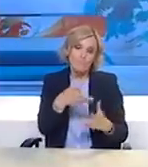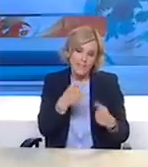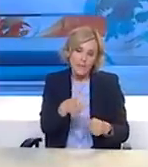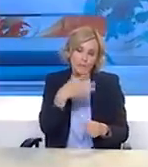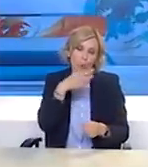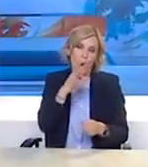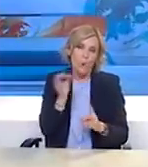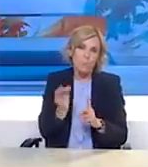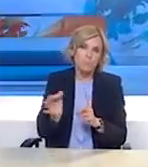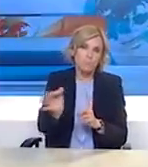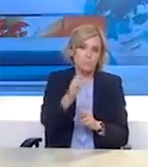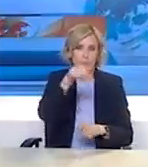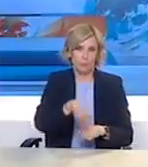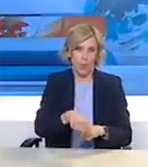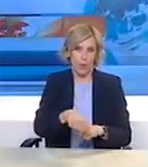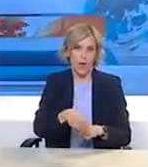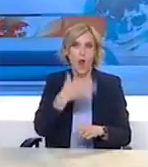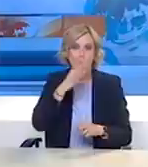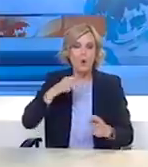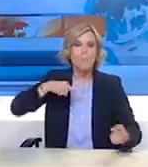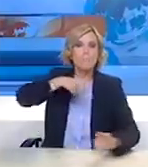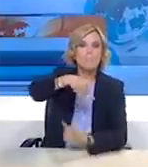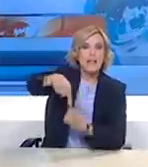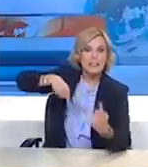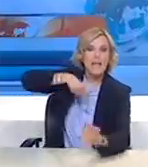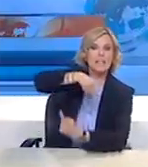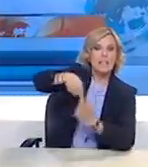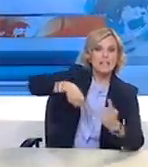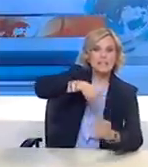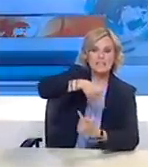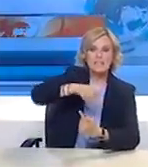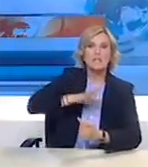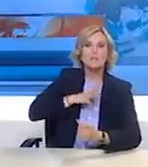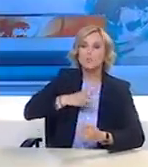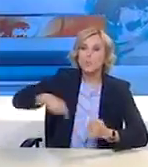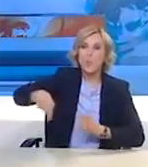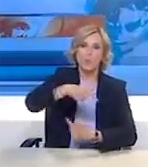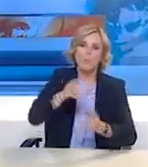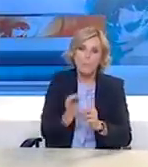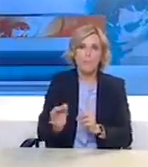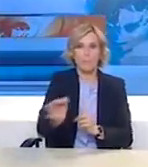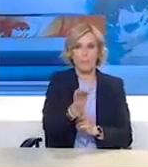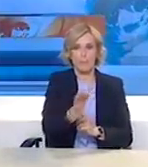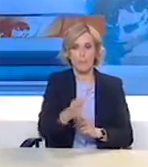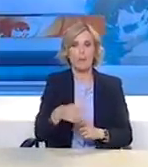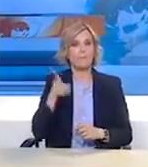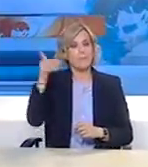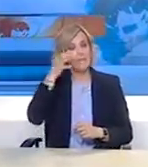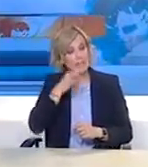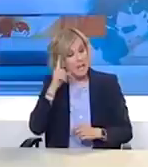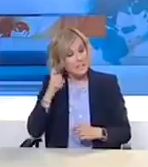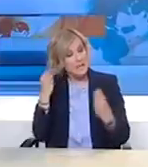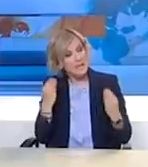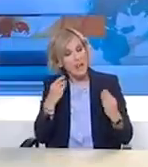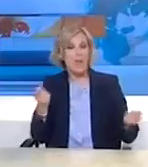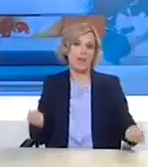η αιτία για την αύξηση των κρουσμάτων εκεί, αλλά φυσικά η αντιμετώπιση την ξέρουμε και την εφαρμόζουμε και στη χώρα μας, και η Κίνα βέβαια την ξέρει πολύ καλά και άλλες